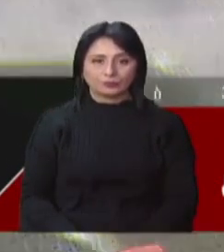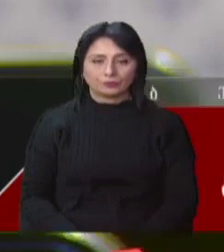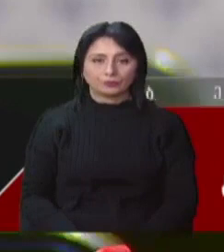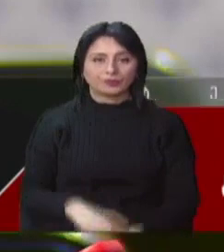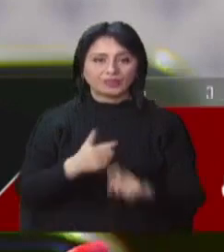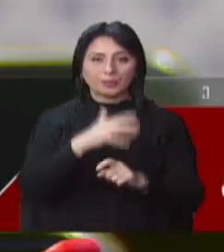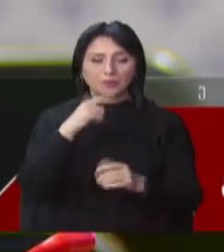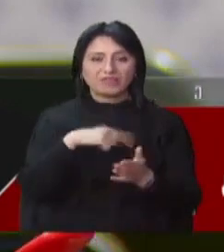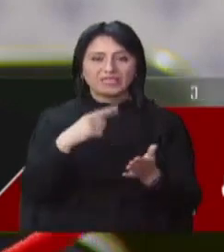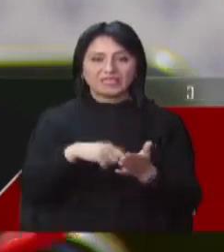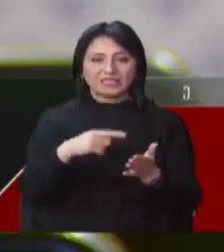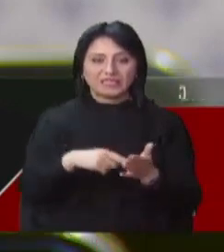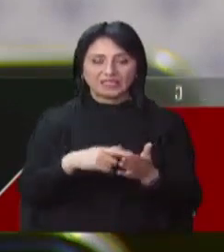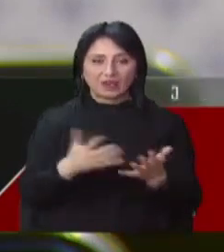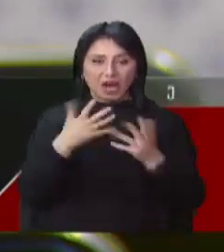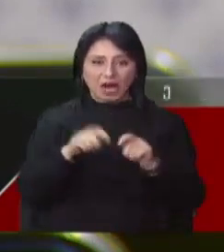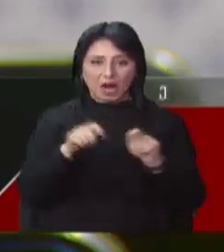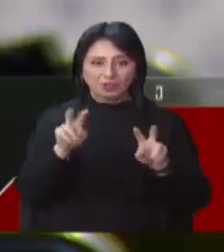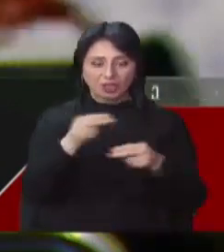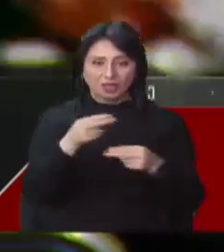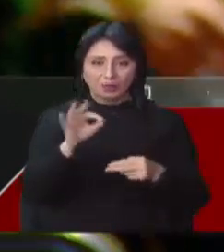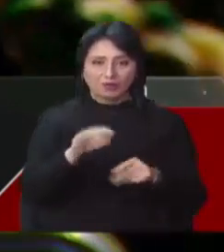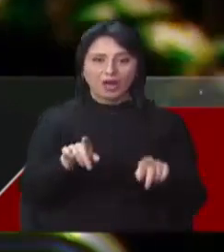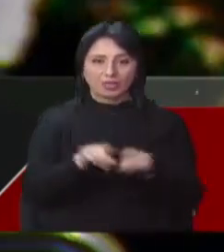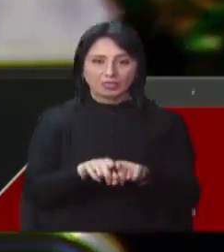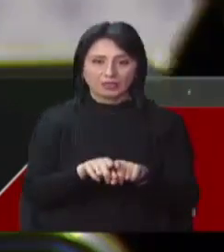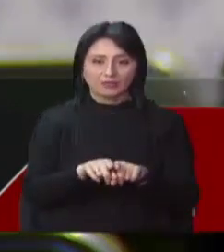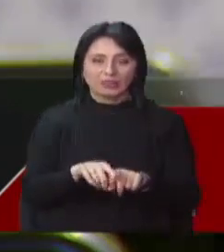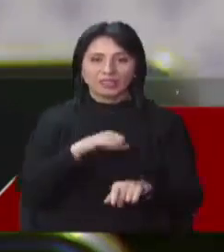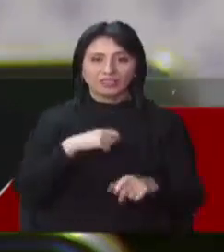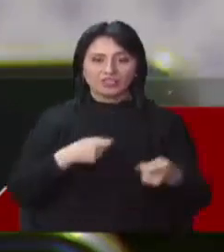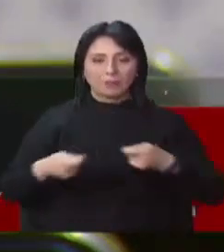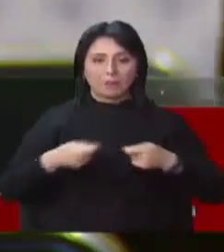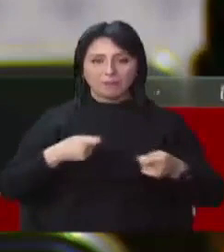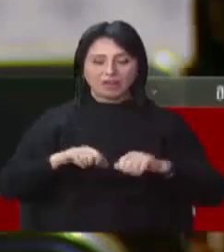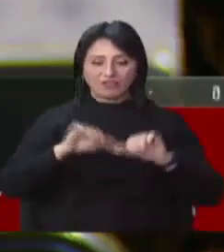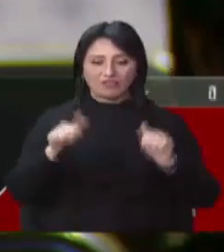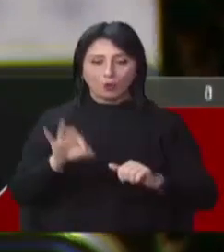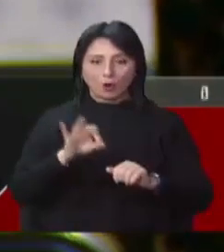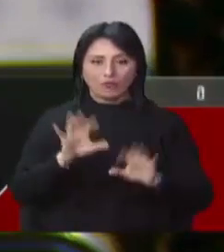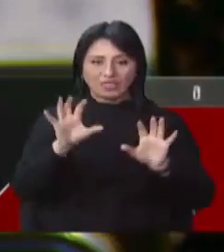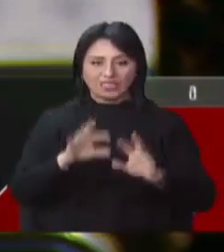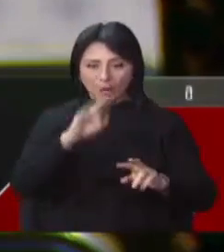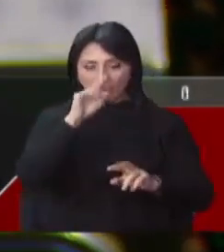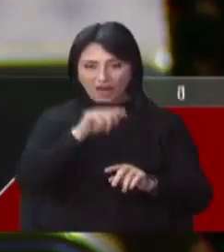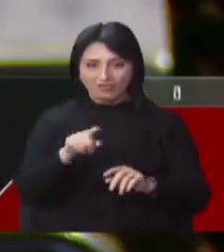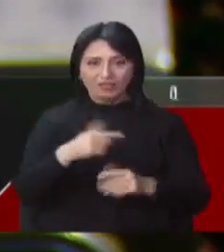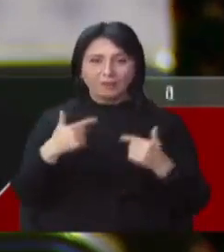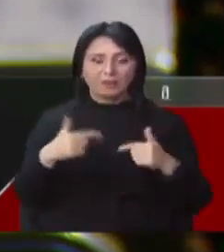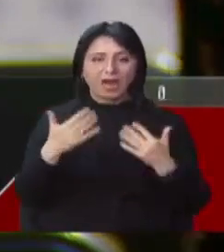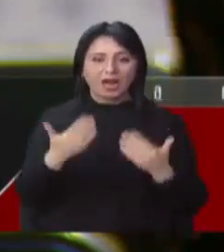Moițeau să le ambeu sacit, strogort, scamjurul, obistemeptan dacă o șirebi, taseve, tweetul martel, obistemeptan sa canon de bloharul, zeptan de